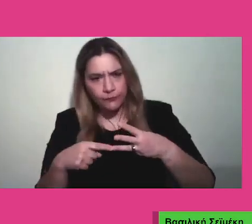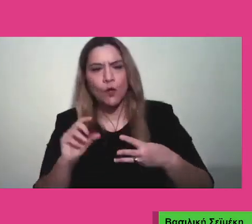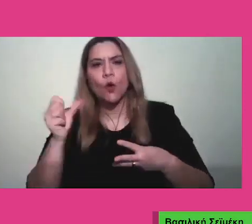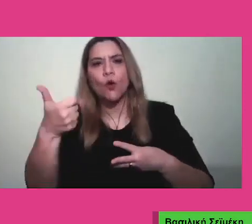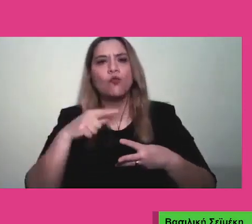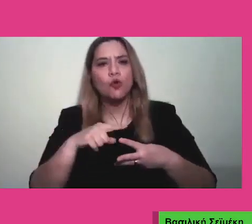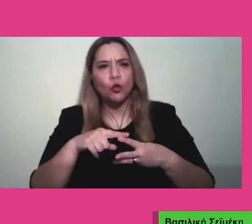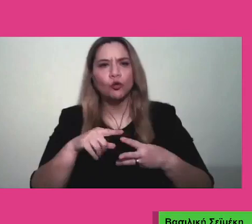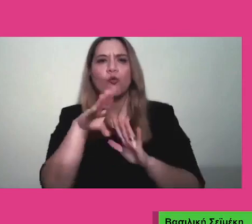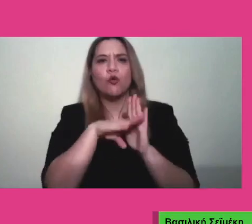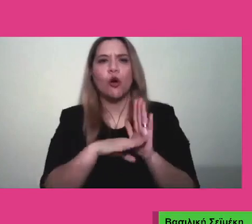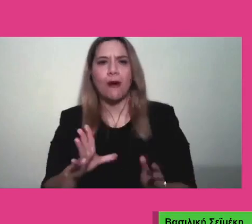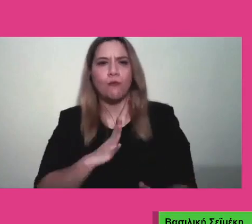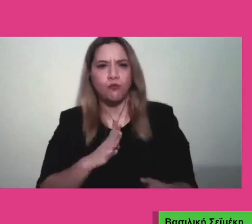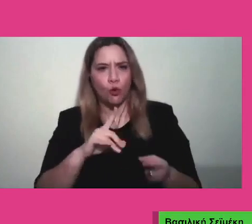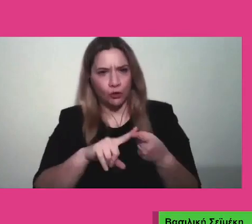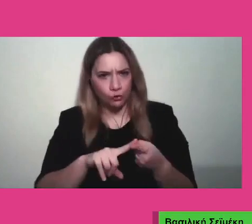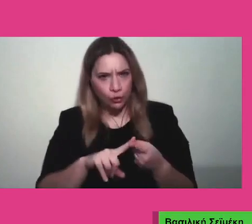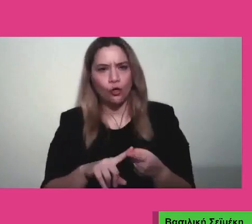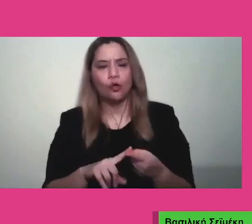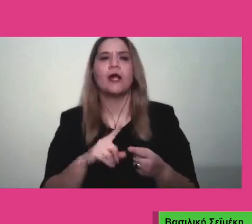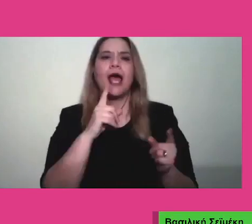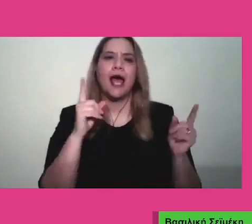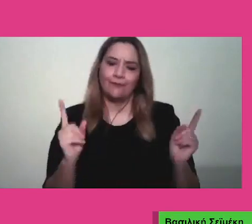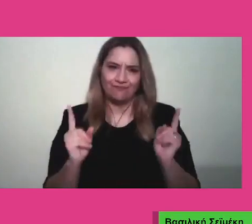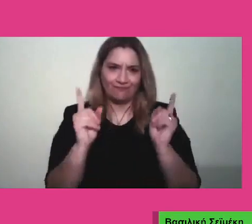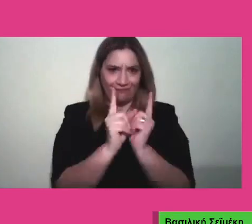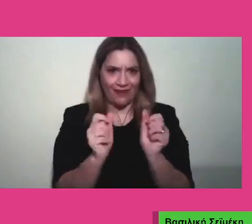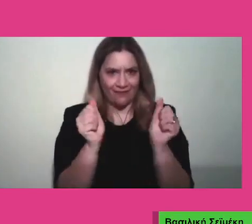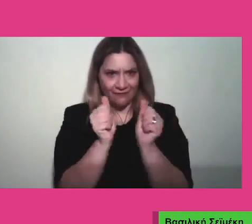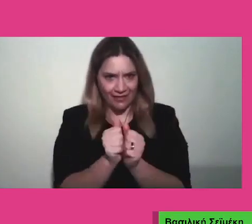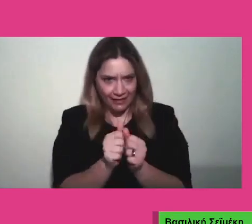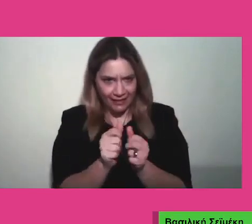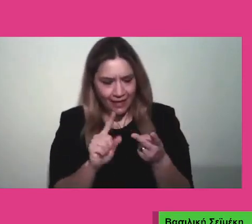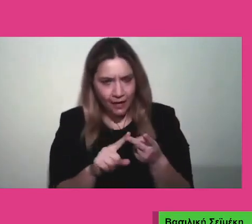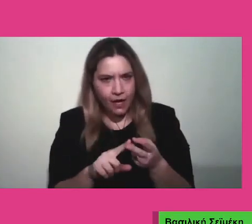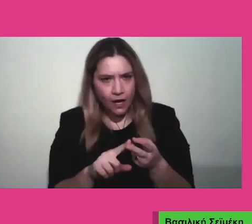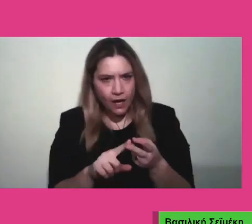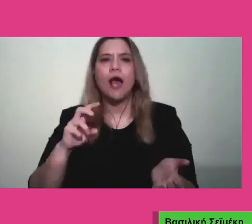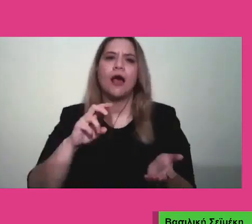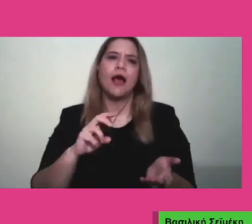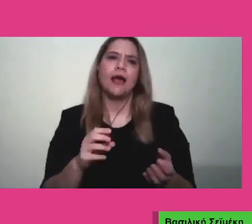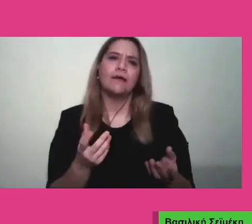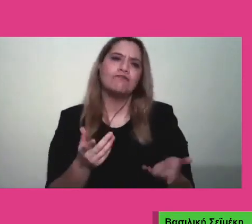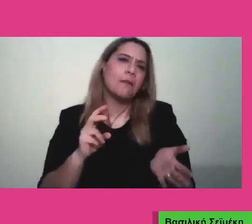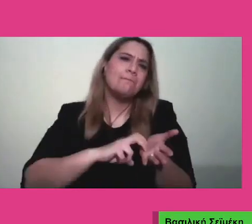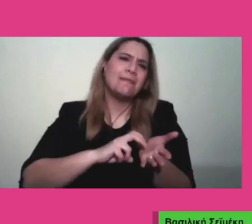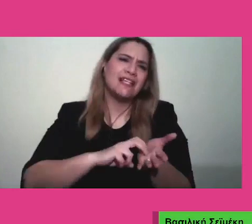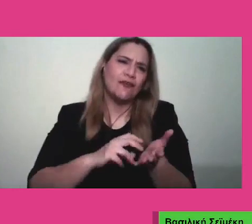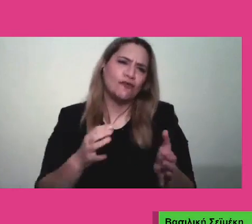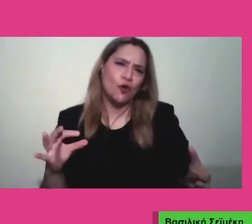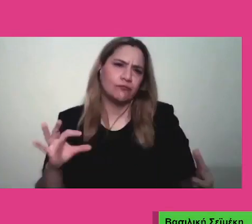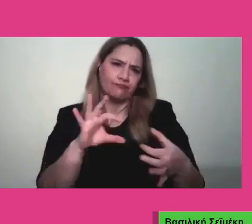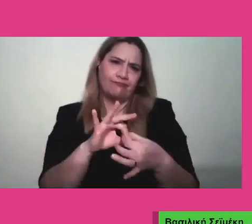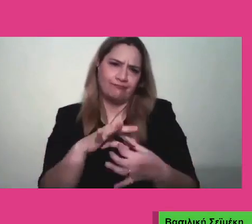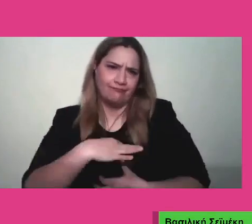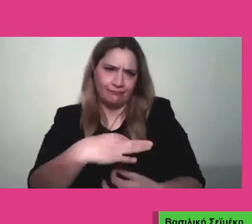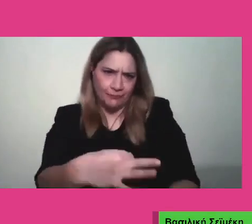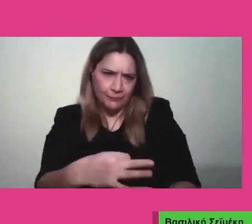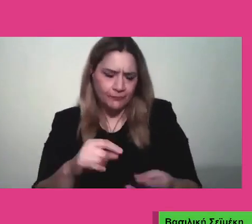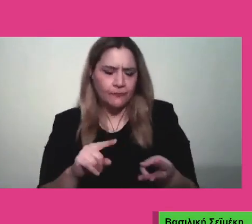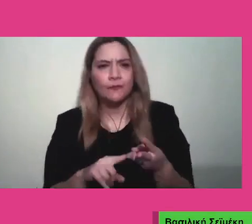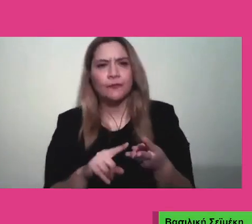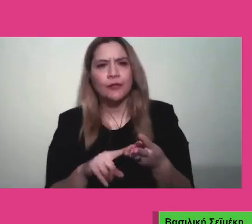των πολιτών και το ένα προς ένα φιλίες, το πρόγραμμα των πρεσβευτών που απευθύνεται κυρίως στους ωφελούμενους μας και το πρόγραμμα